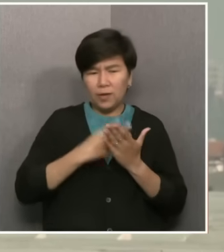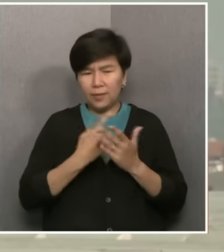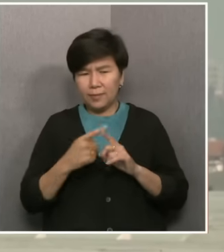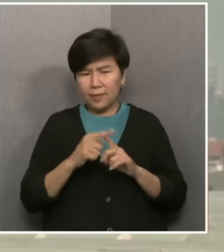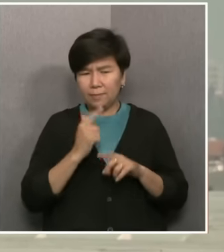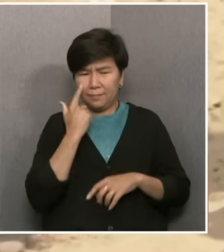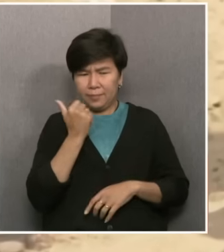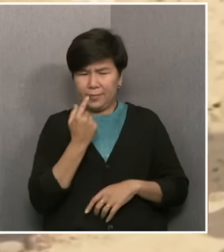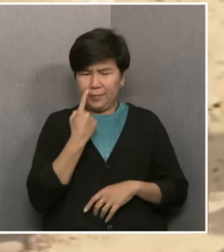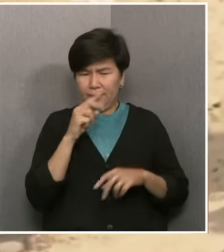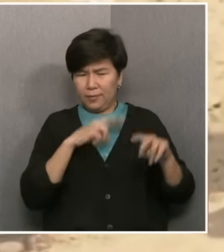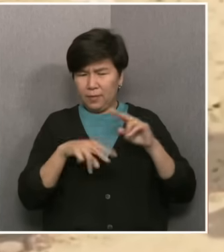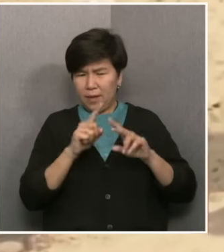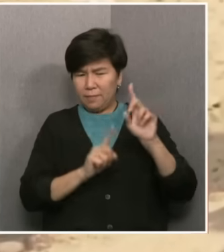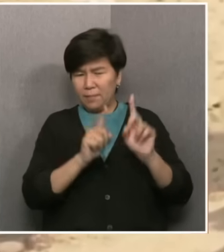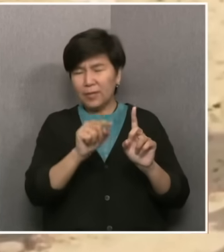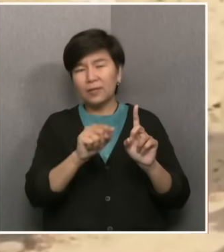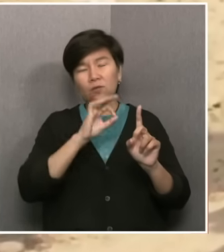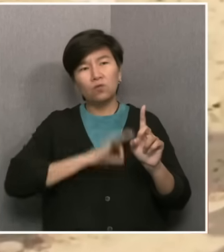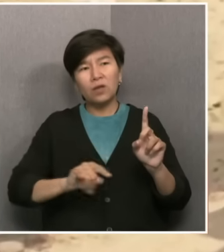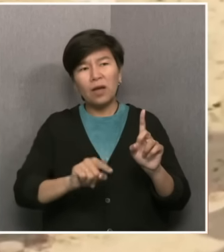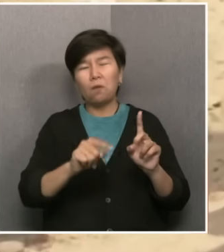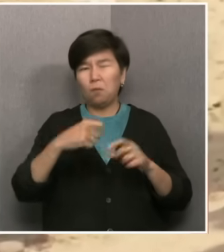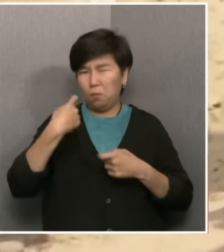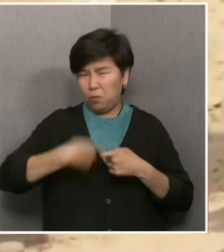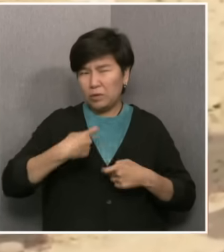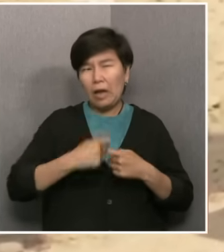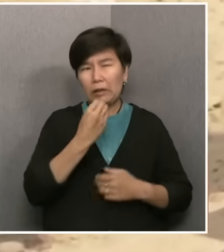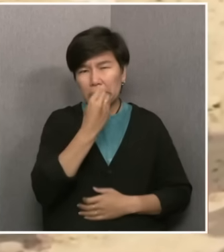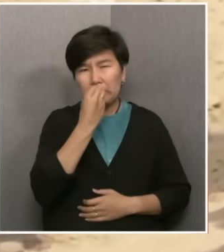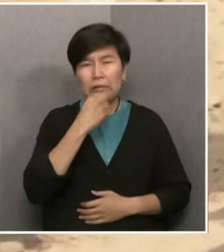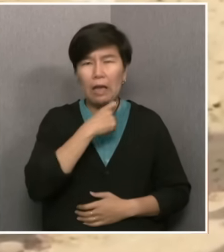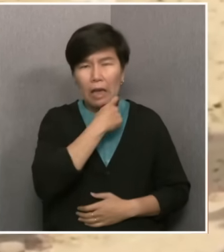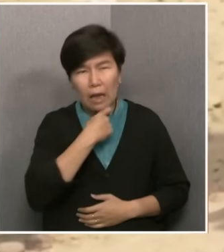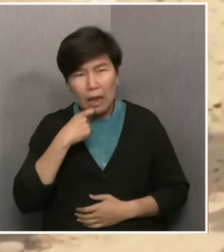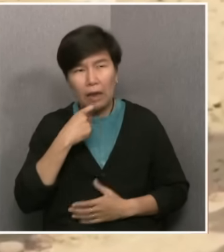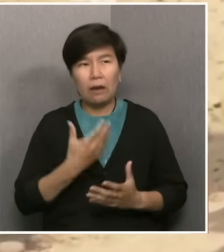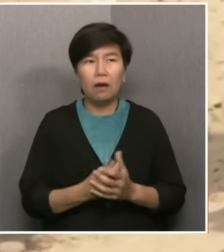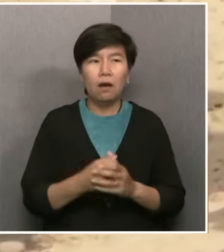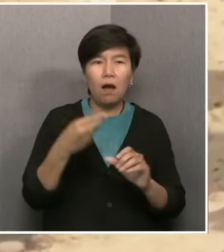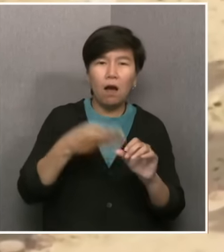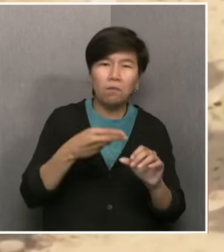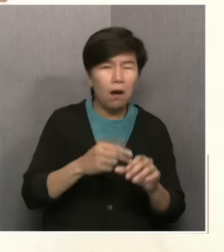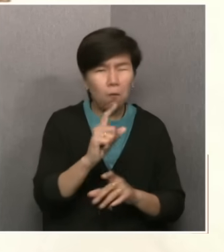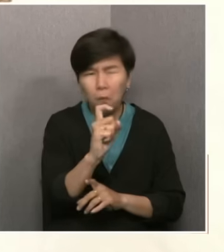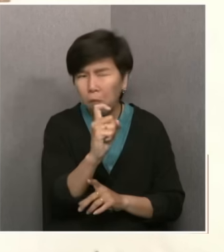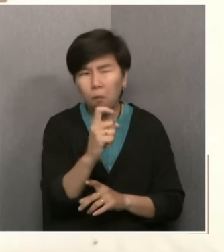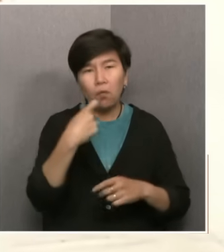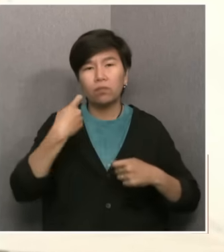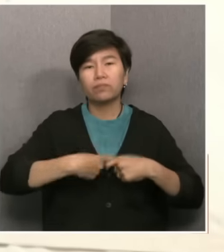มนุษยธรรมจากสาเหตุขาดแคลนอาหารรวมถึงปัญหาเรื่องขาดแคลนพลังงานเชื้อเพลิงในฉนวนกาซ่า